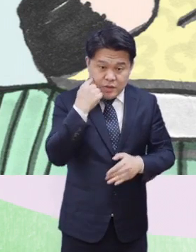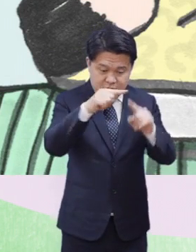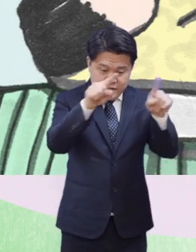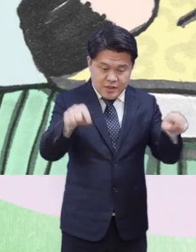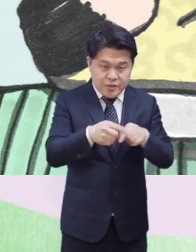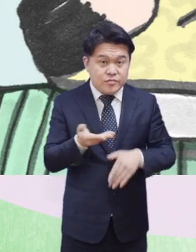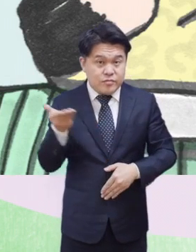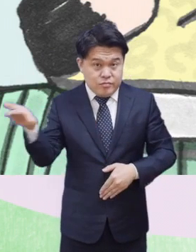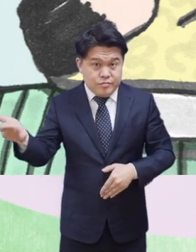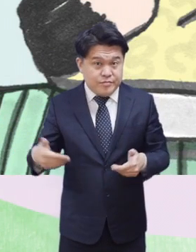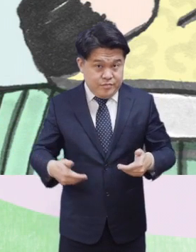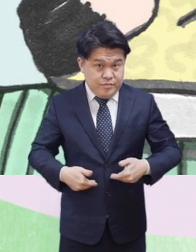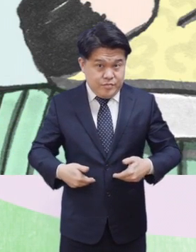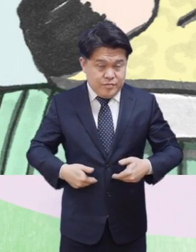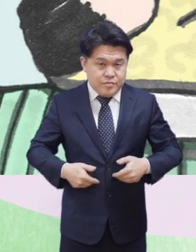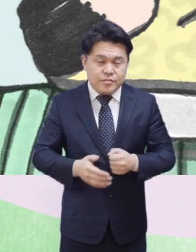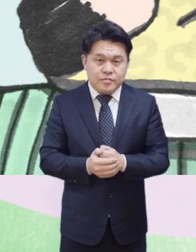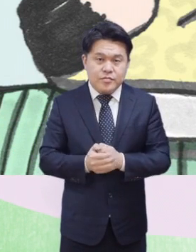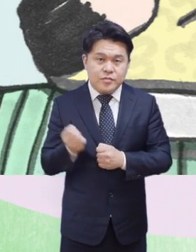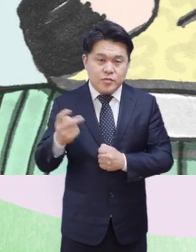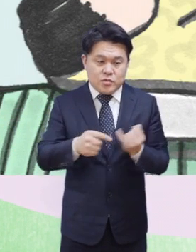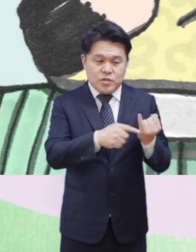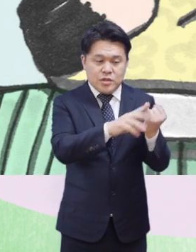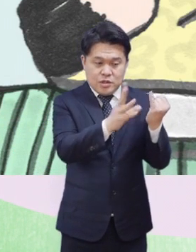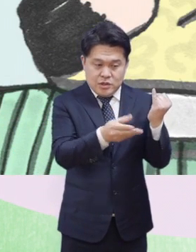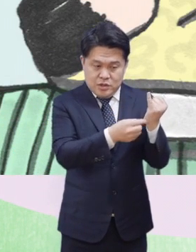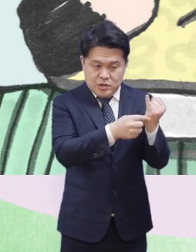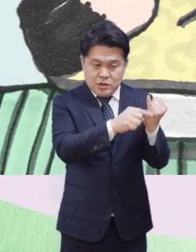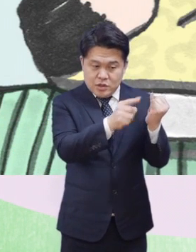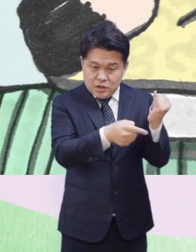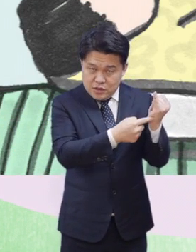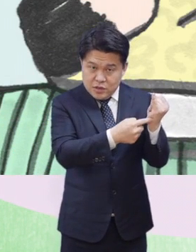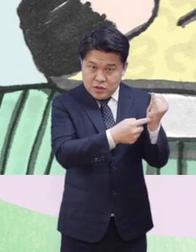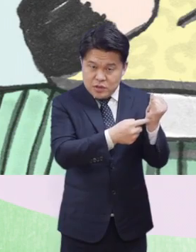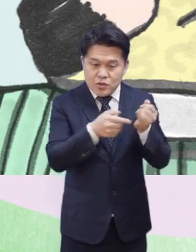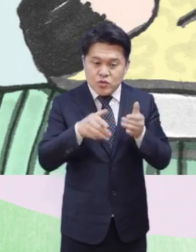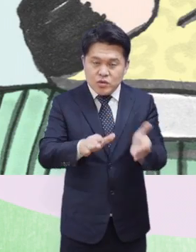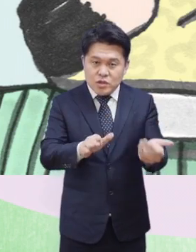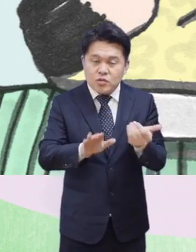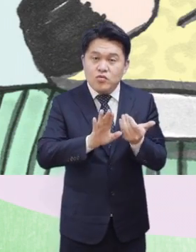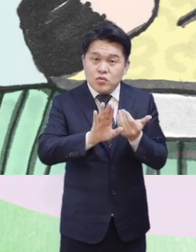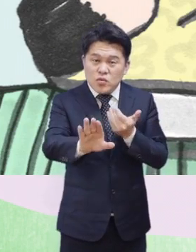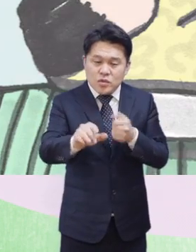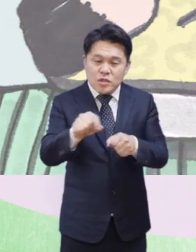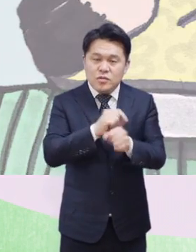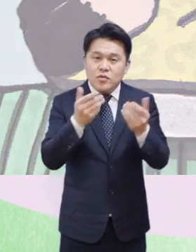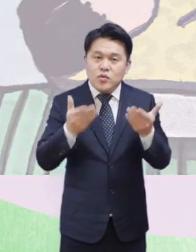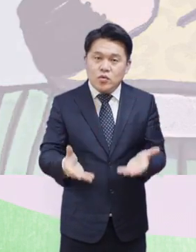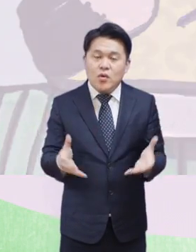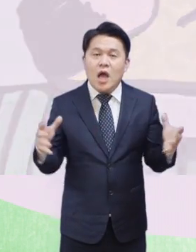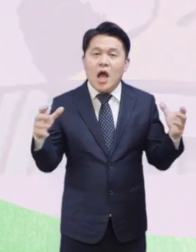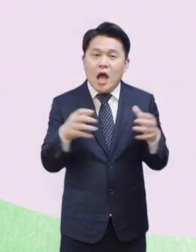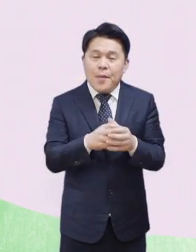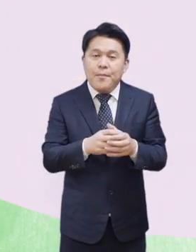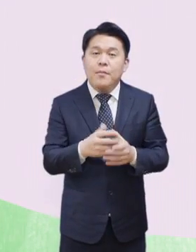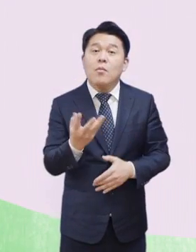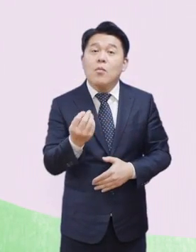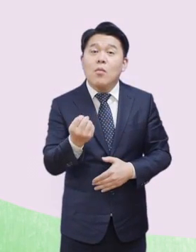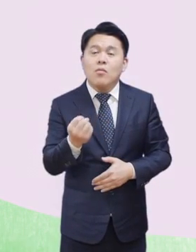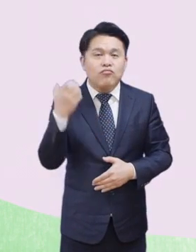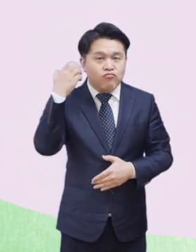여성 참여자 본인이 임신을 했을 때는 출산 전후에 특별 휴가로 쉴 수 있는 총 기간이